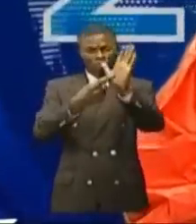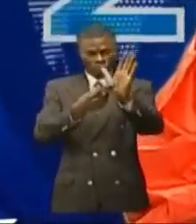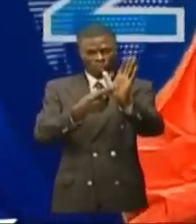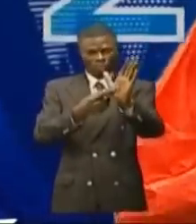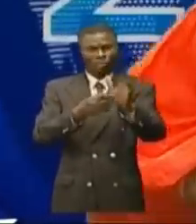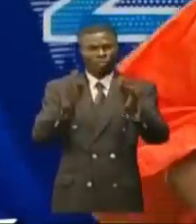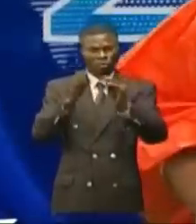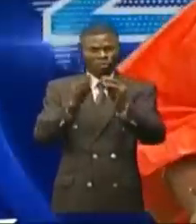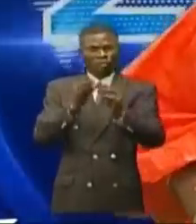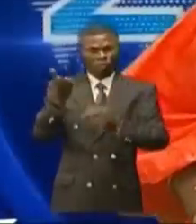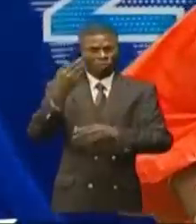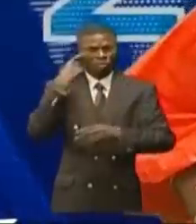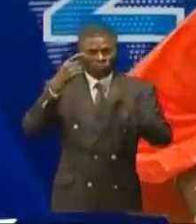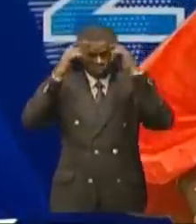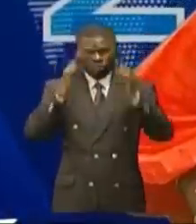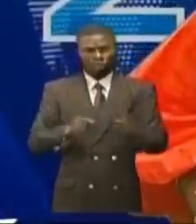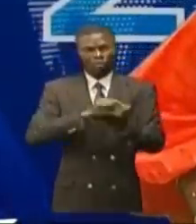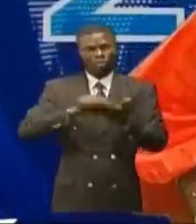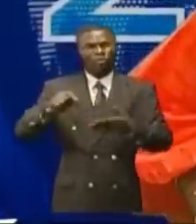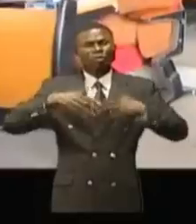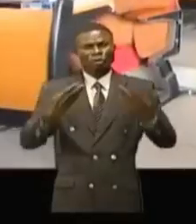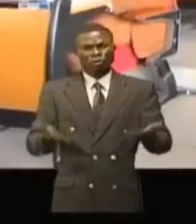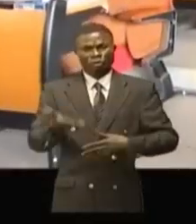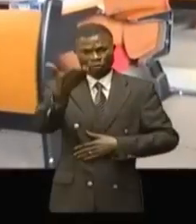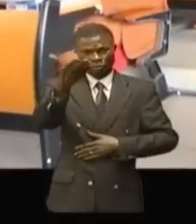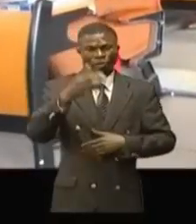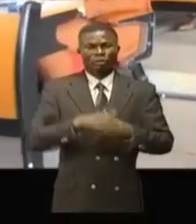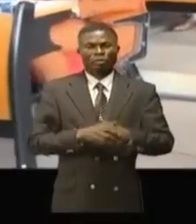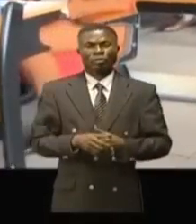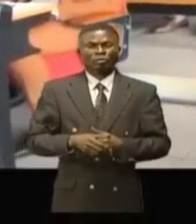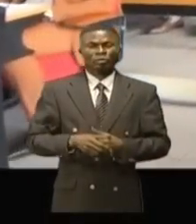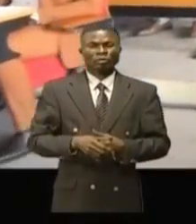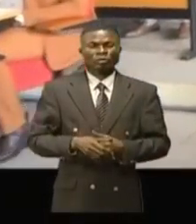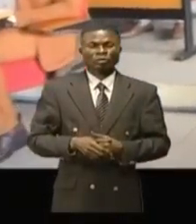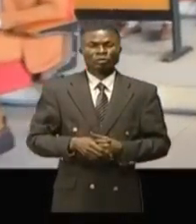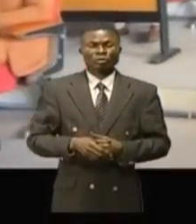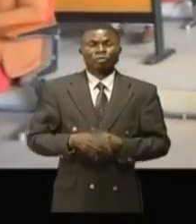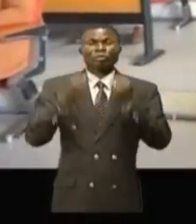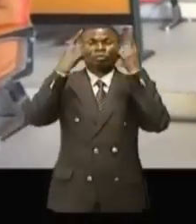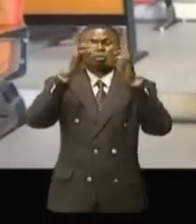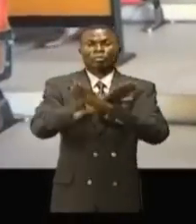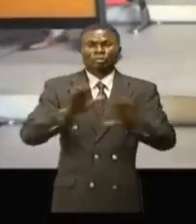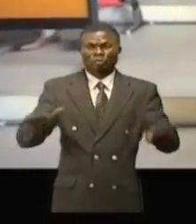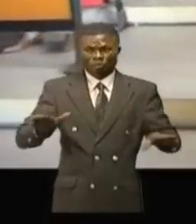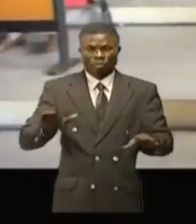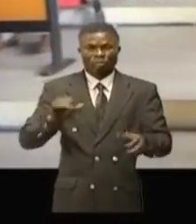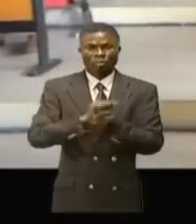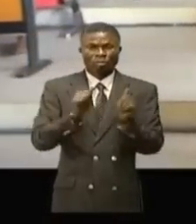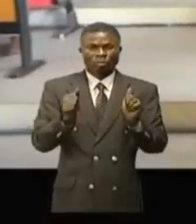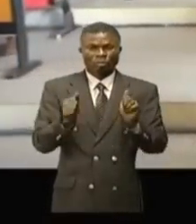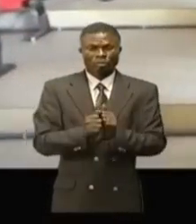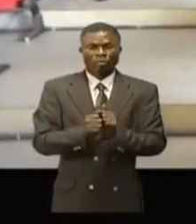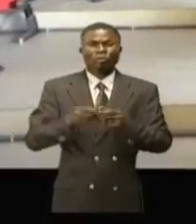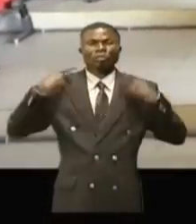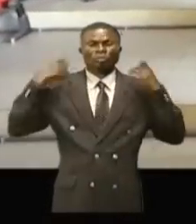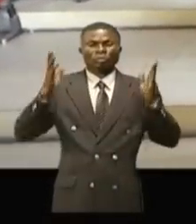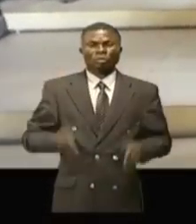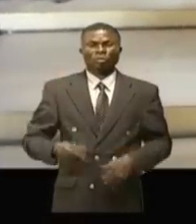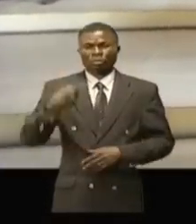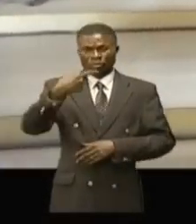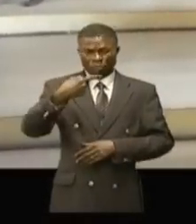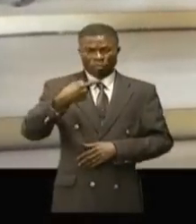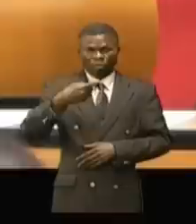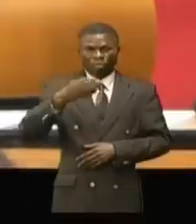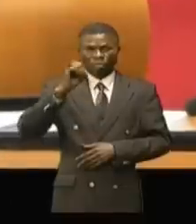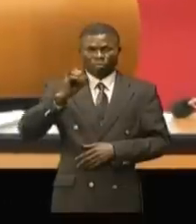plénière pour voir à quoi ça ressemblait. Fini le suspense dans le feuilleton Godin Poya Kadima, ancien